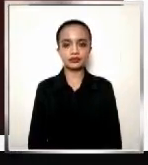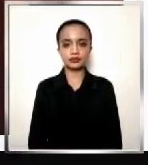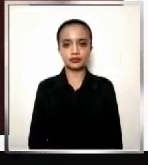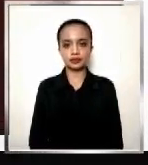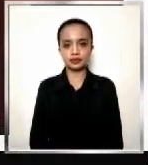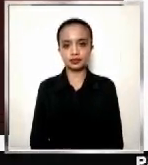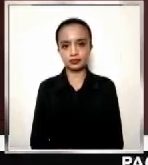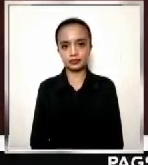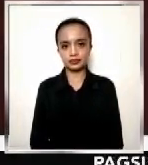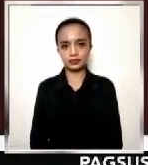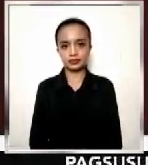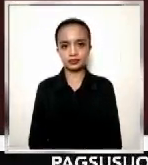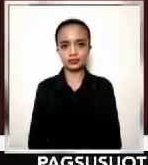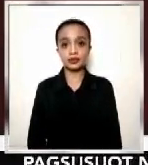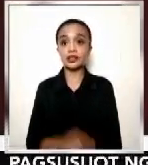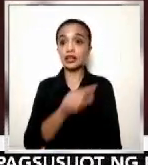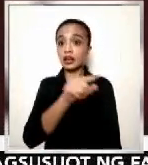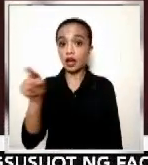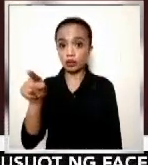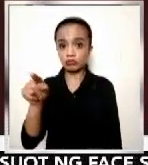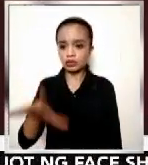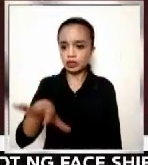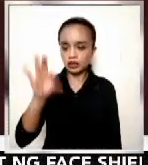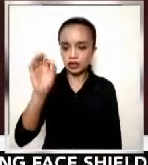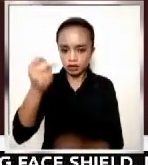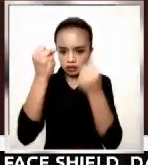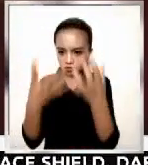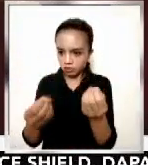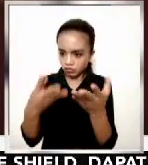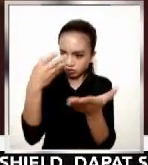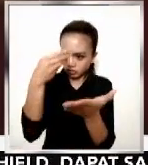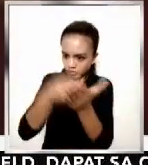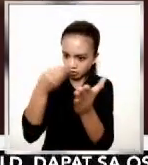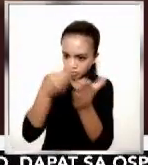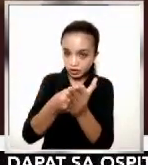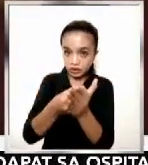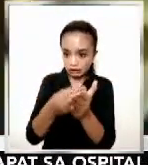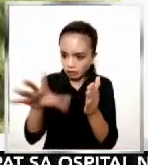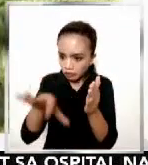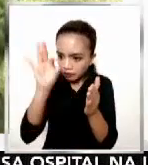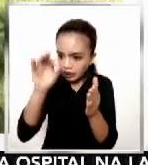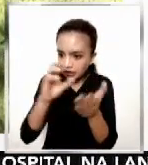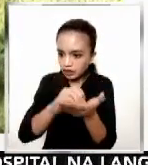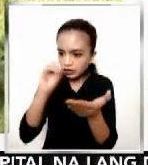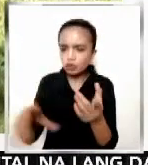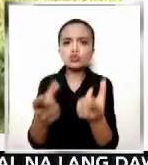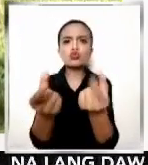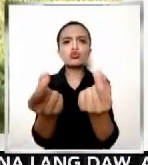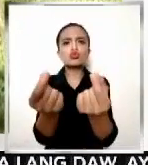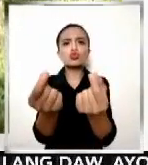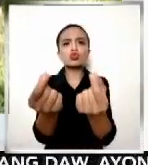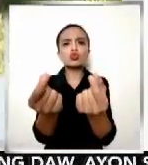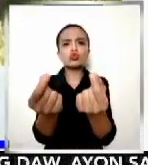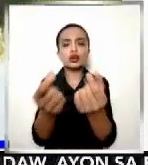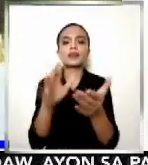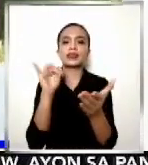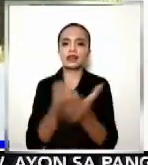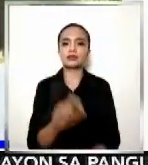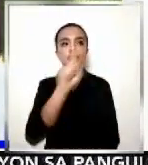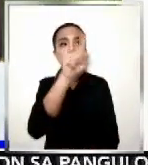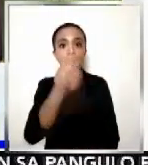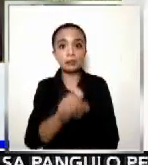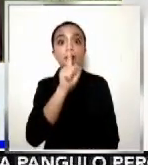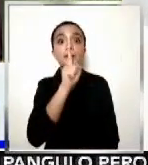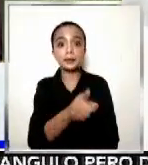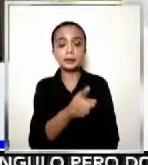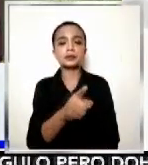Kung ikaw ang makapulot ng 200,000 piso sa basurahan, anong gagawin mo? Yan ang tanong na literal na hinarap ng garbage